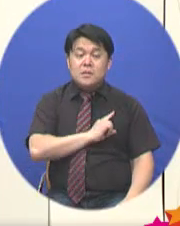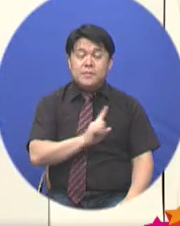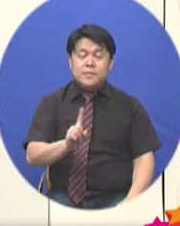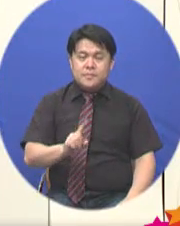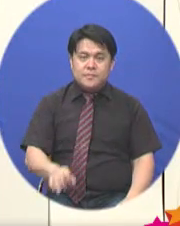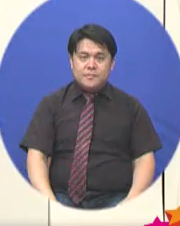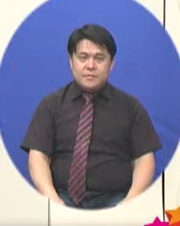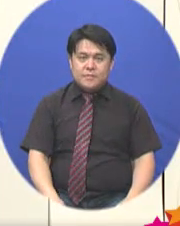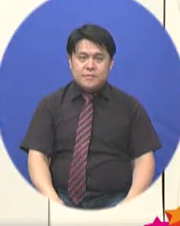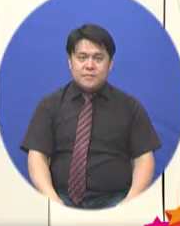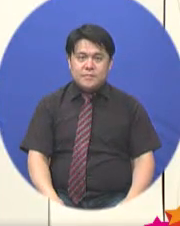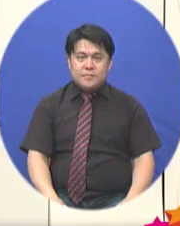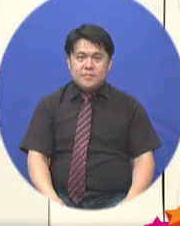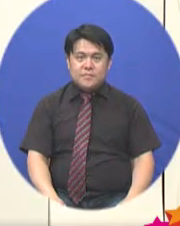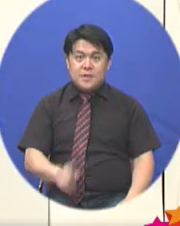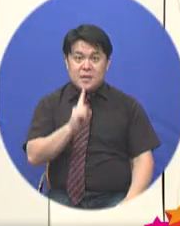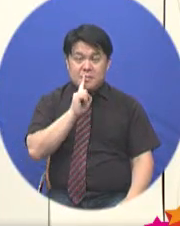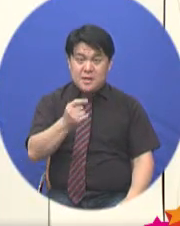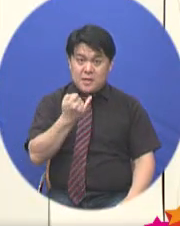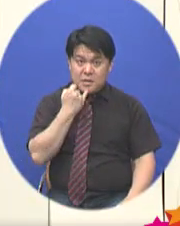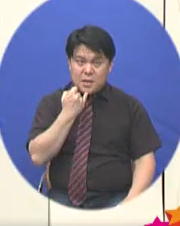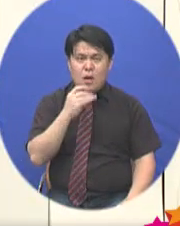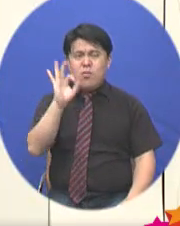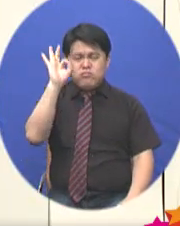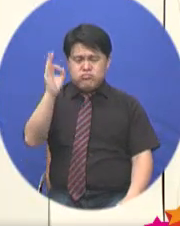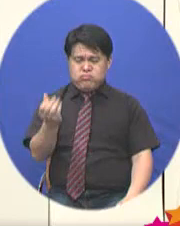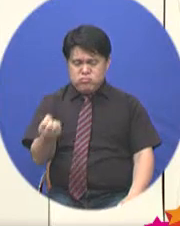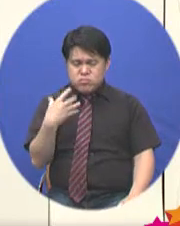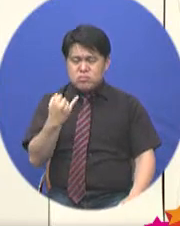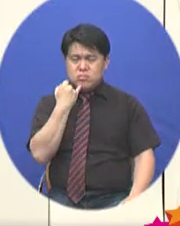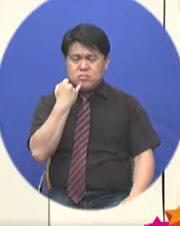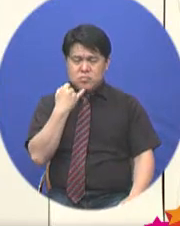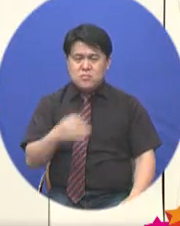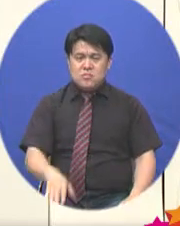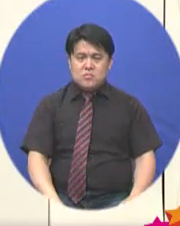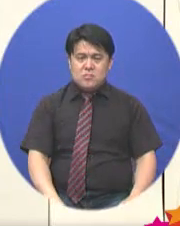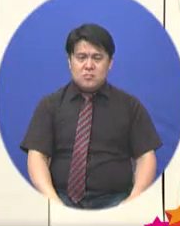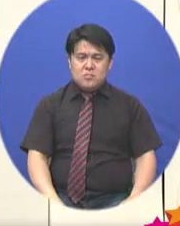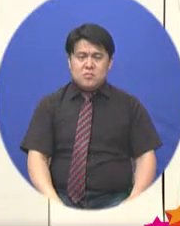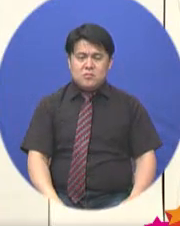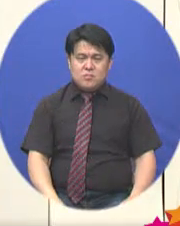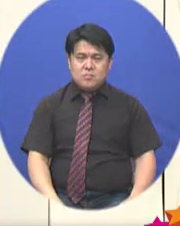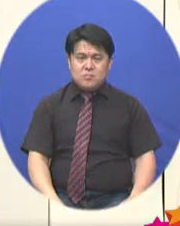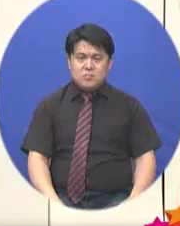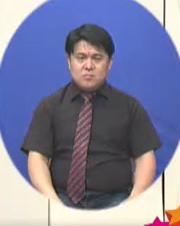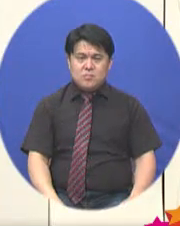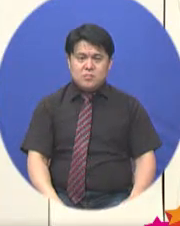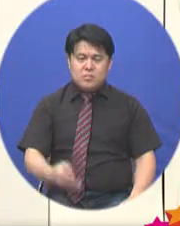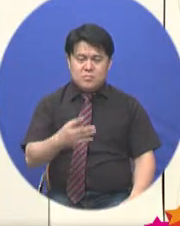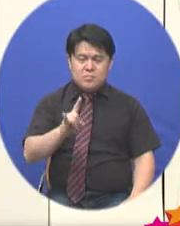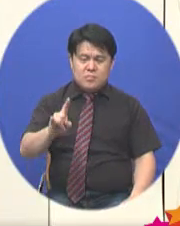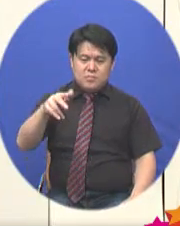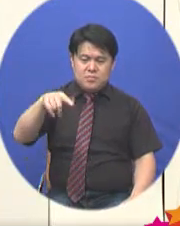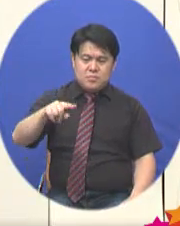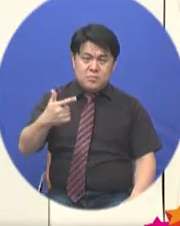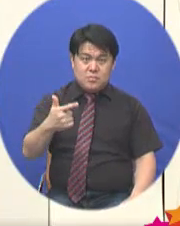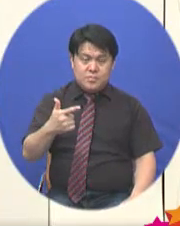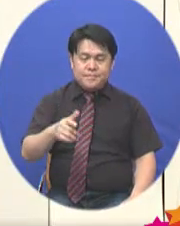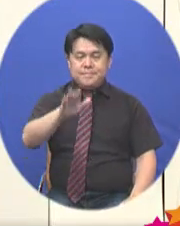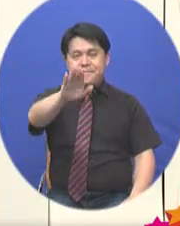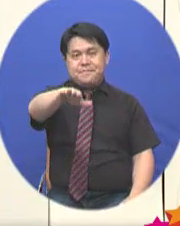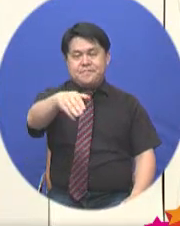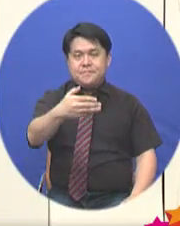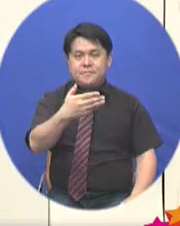이름이. 아들 이름이요? 말을 해도 되나요? 그럼요. 말씀하셔요. 예, 태준이에요. 태준이. 자,